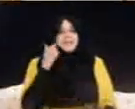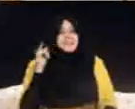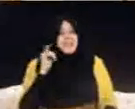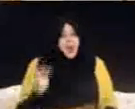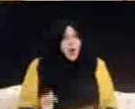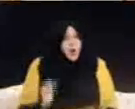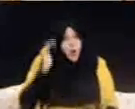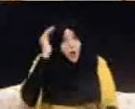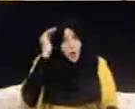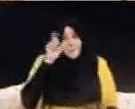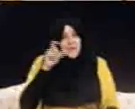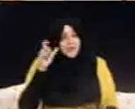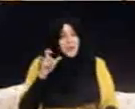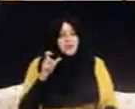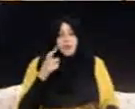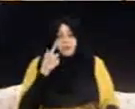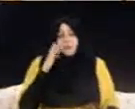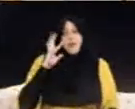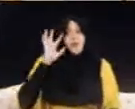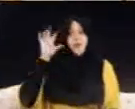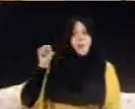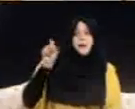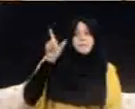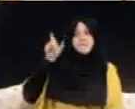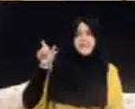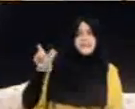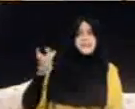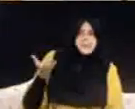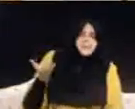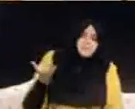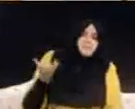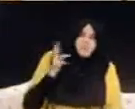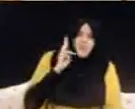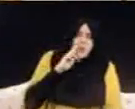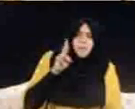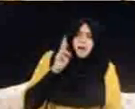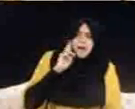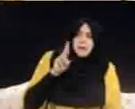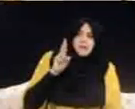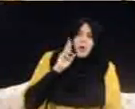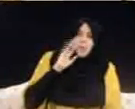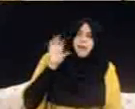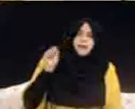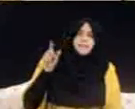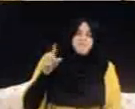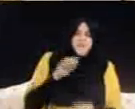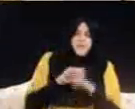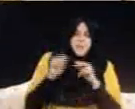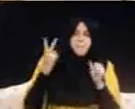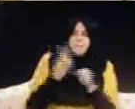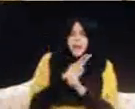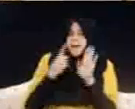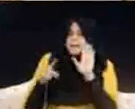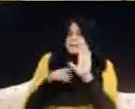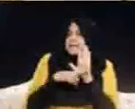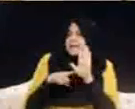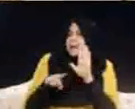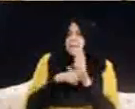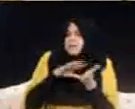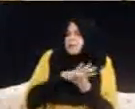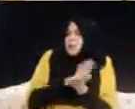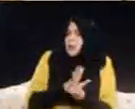نرى بعضهم للأسف يمارسون ألوانا من الشطط ويمارسون أصنافا من